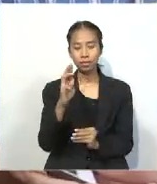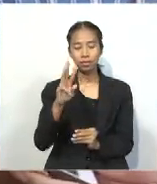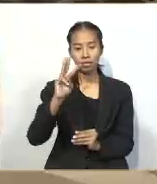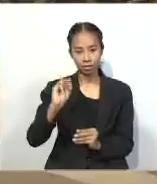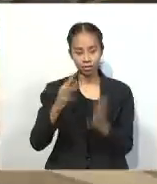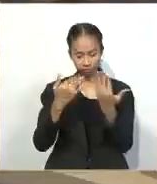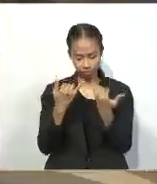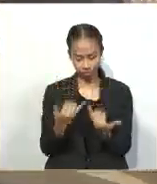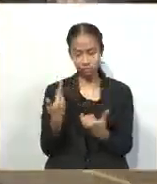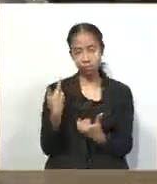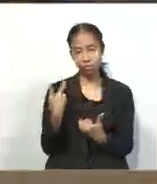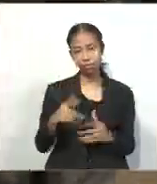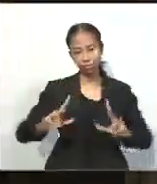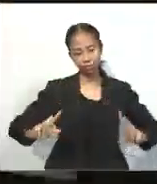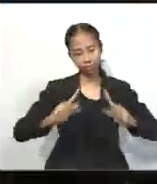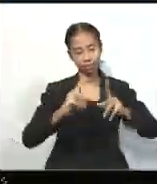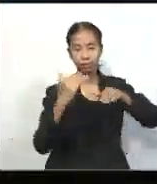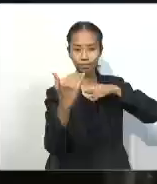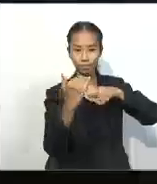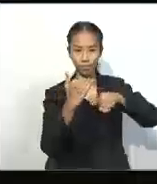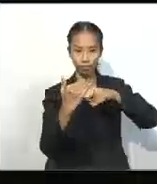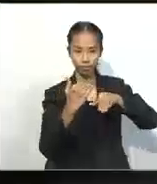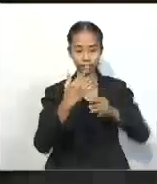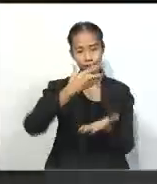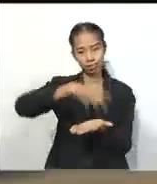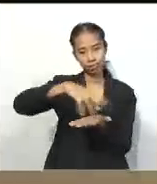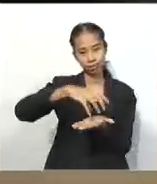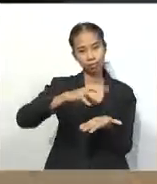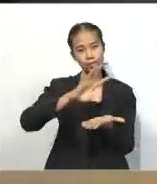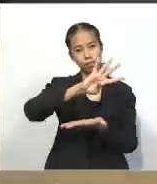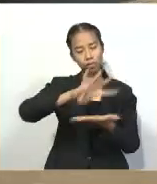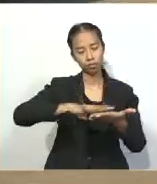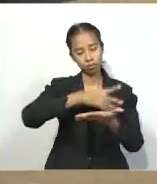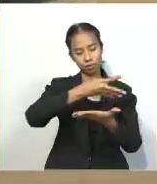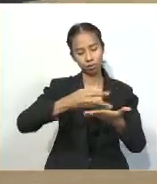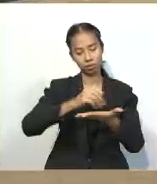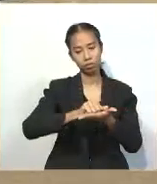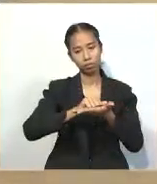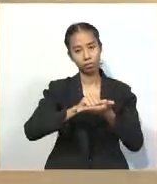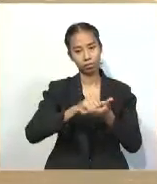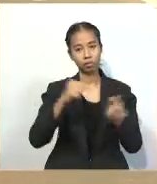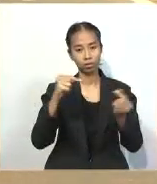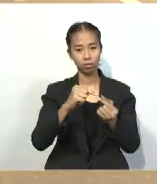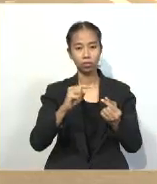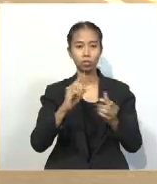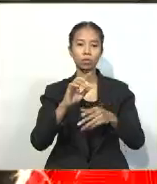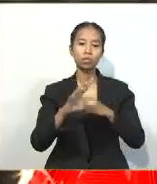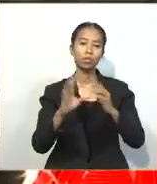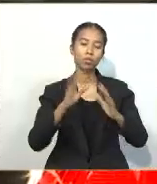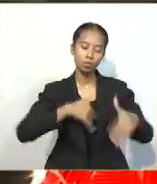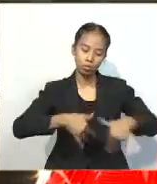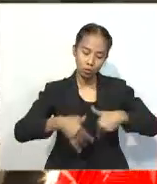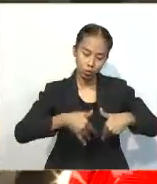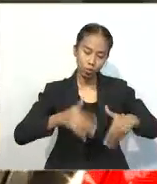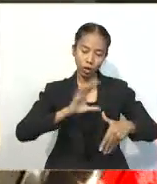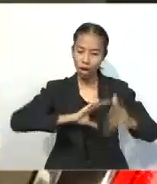าระที่น่าสนใจอาทิกระทรวงคมนาคมรายงานแผนอำนวยความสะดวกและปลอดภัยรองรับการเดินทางของประชาชนในช่วง